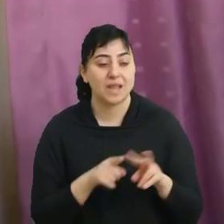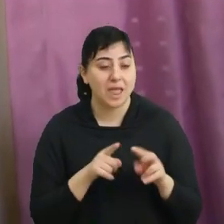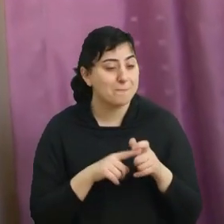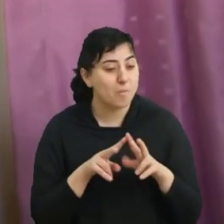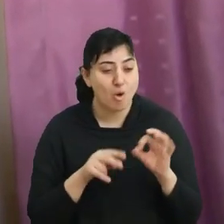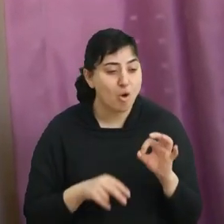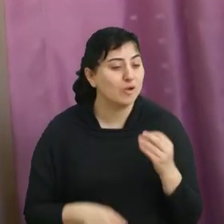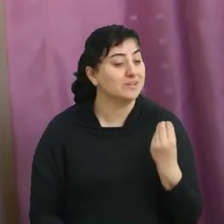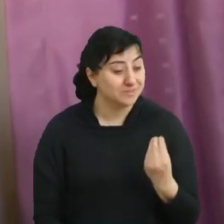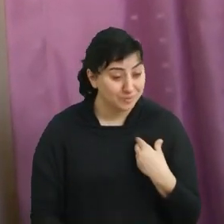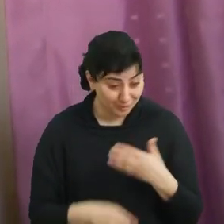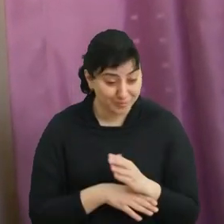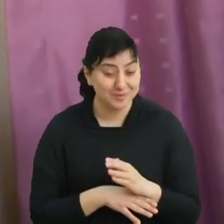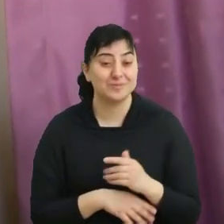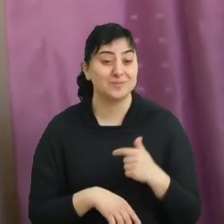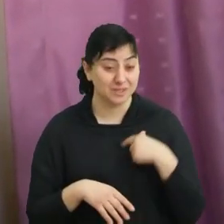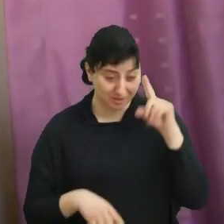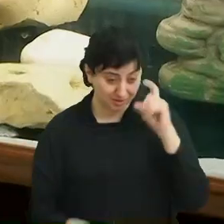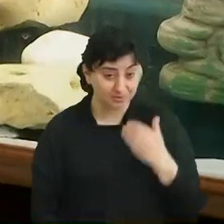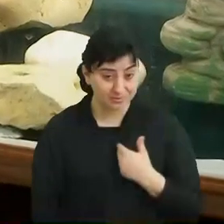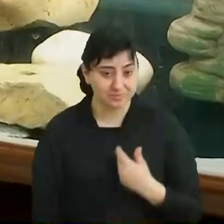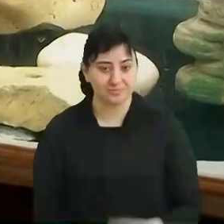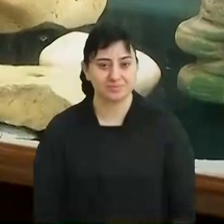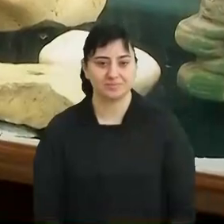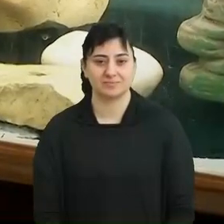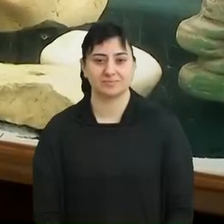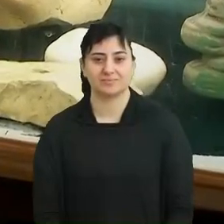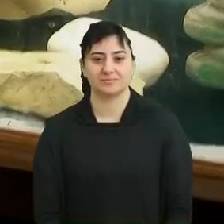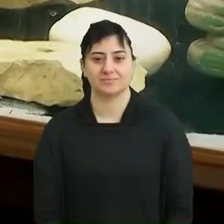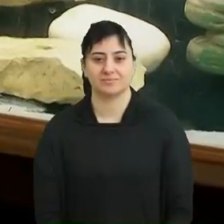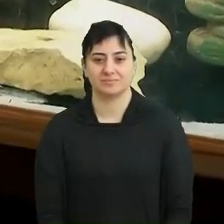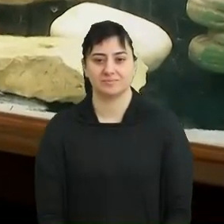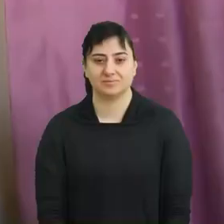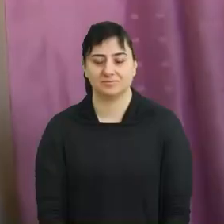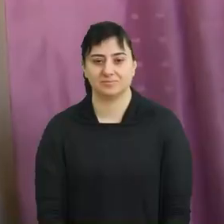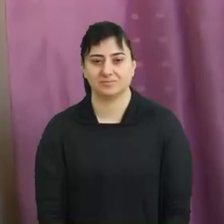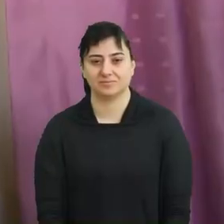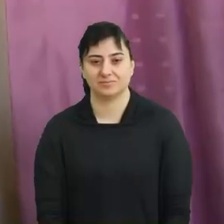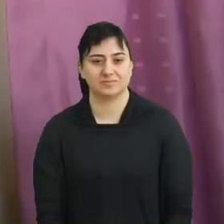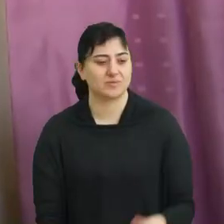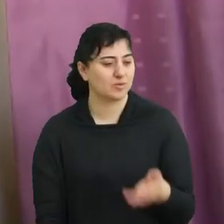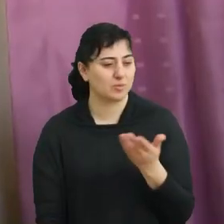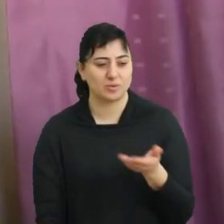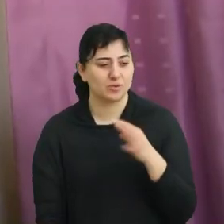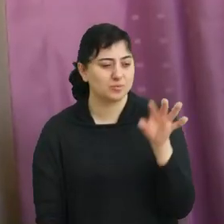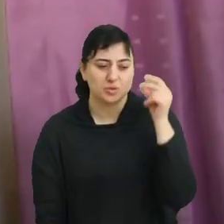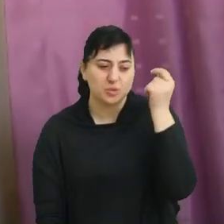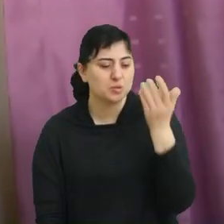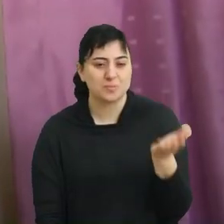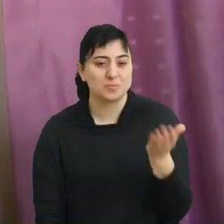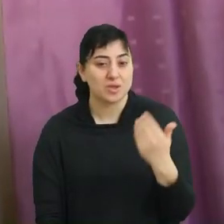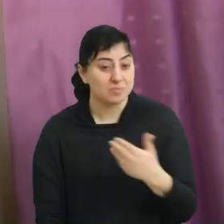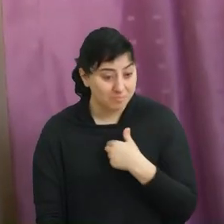sence de öyle değil mi abim? Zeki değil miyim ben? Akvaryumdaki balıkla konuşuyor. Bunlar hemen unutuyor.